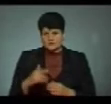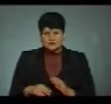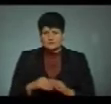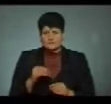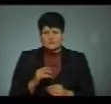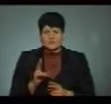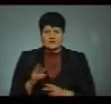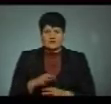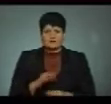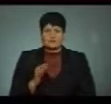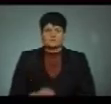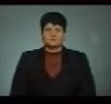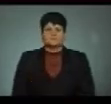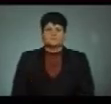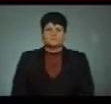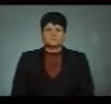ніхто.